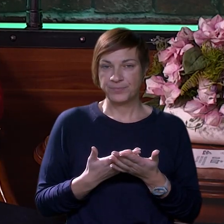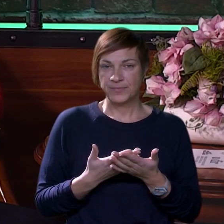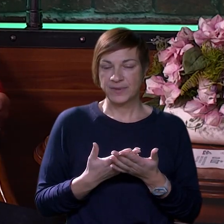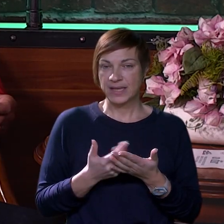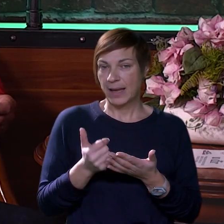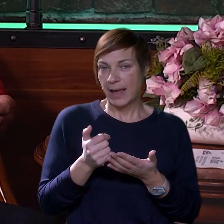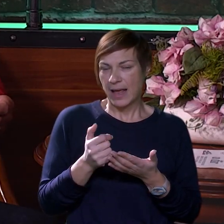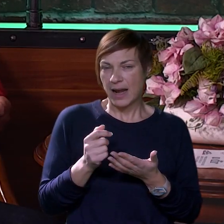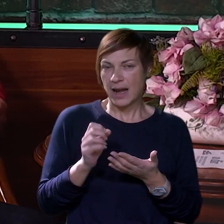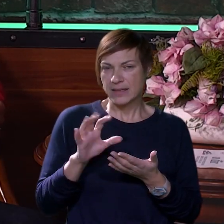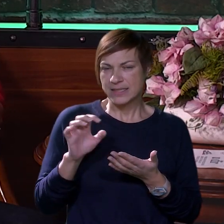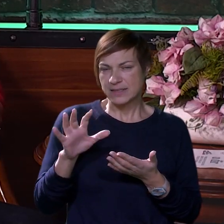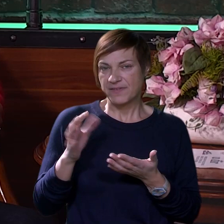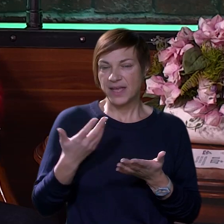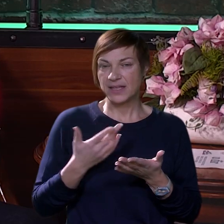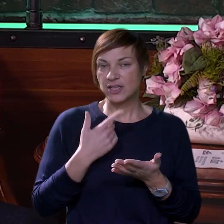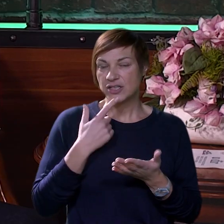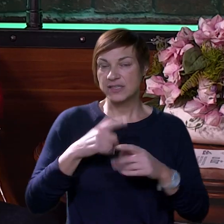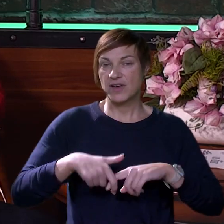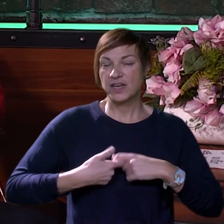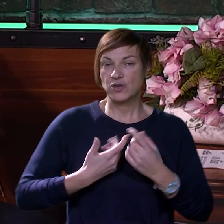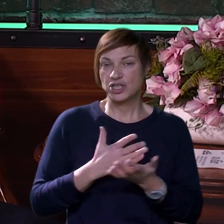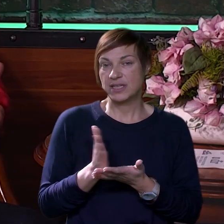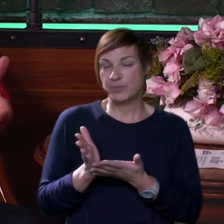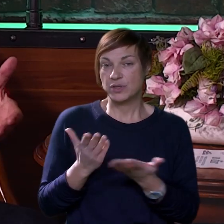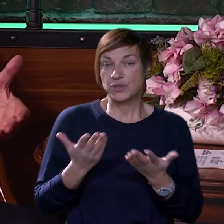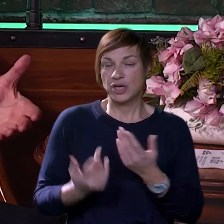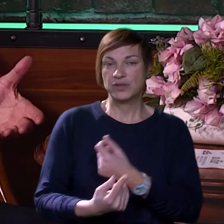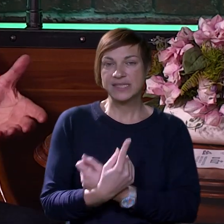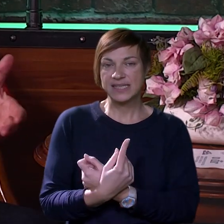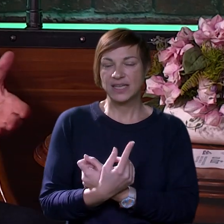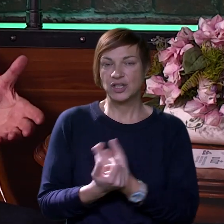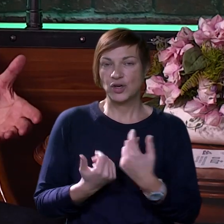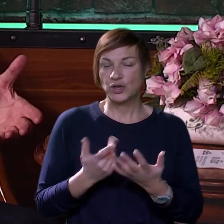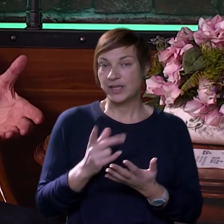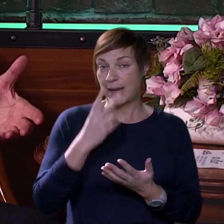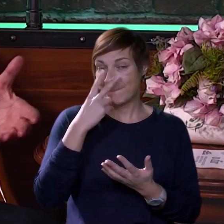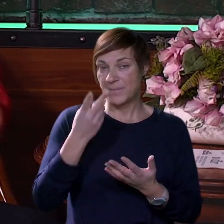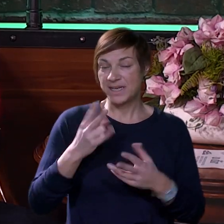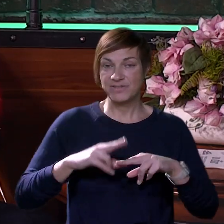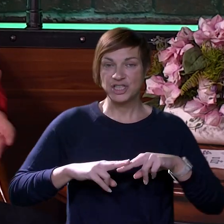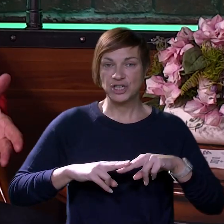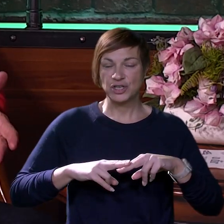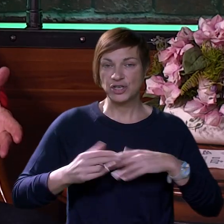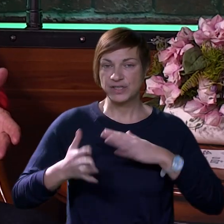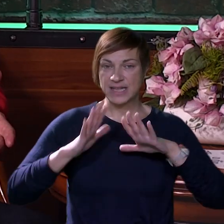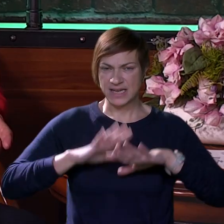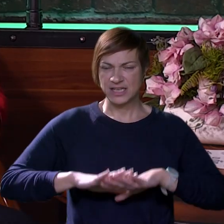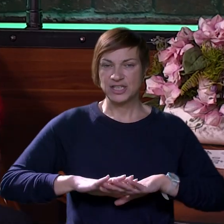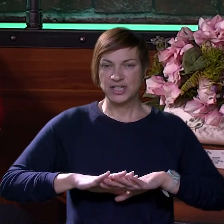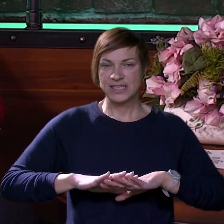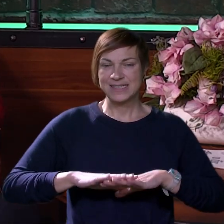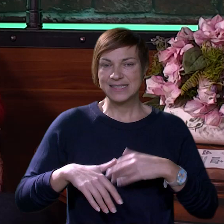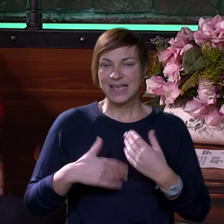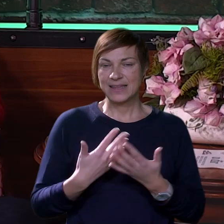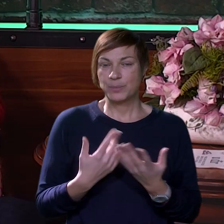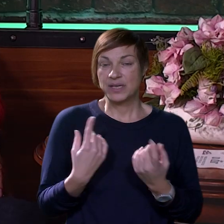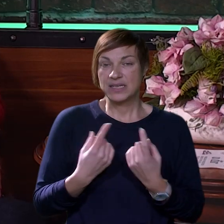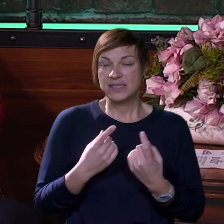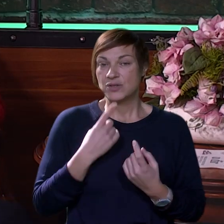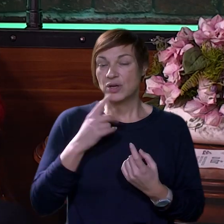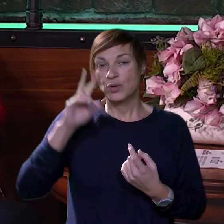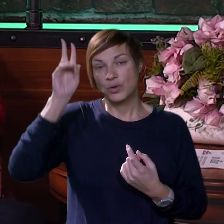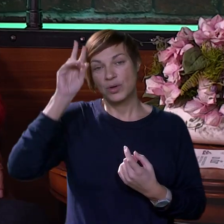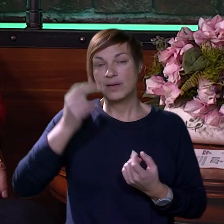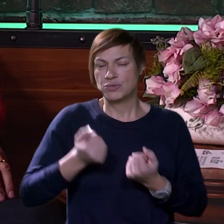da imaš baterijsku lampu, da imaš neke stvari koje će ti poslužiti ako se nešto dogodi nepredviđeno i ostaneš zatrpan ili bilo nekoj